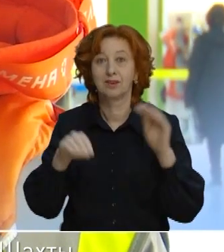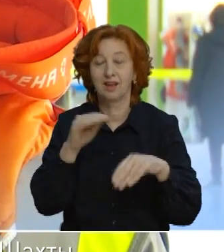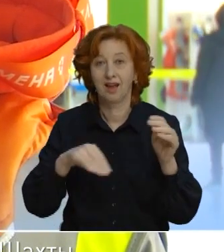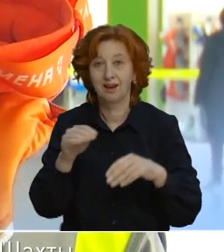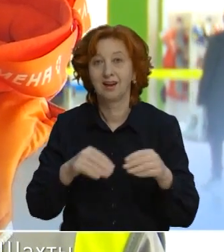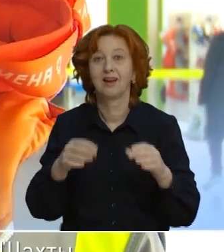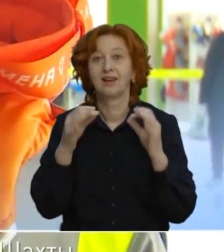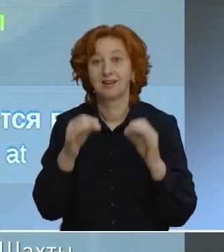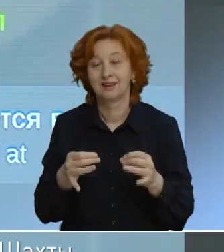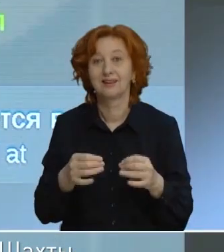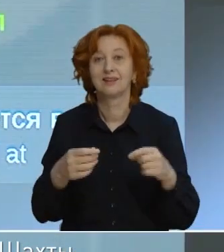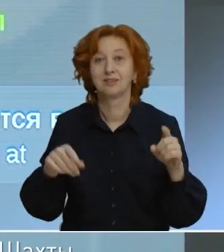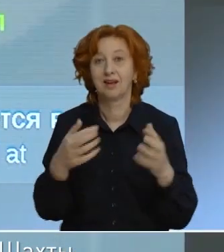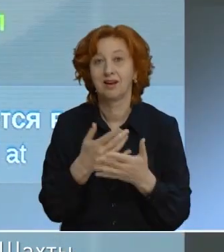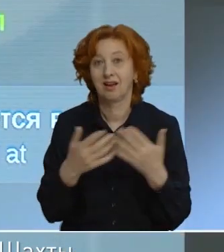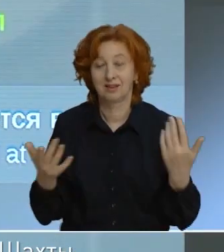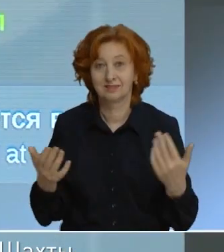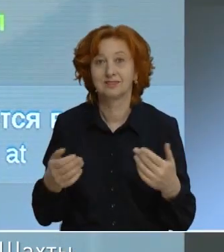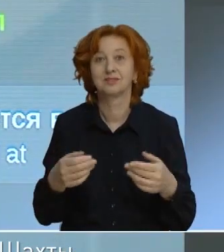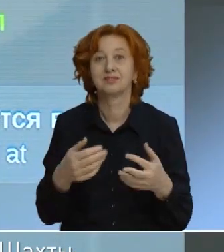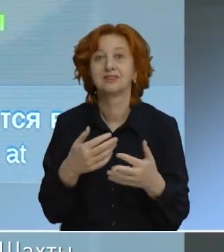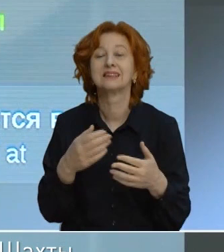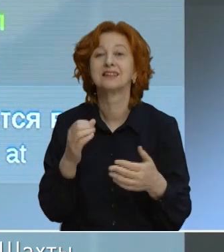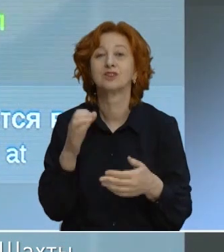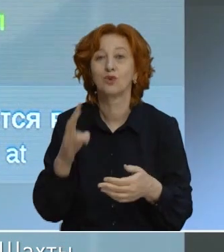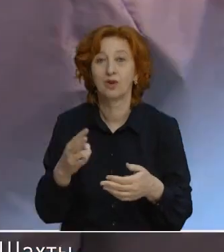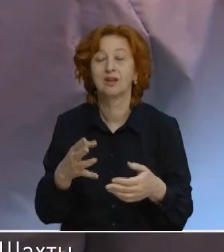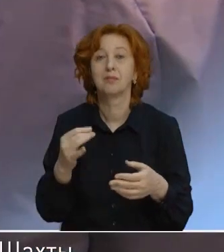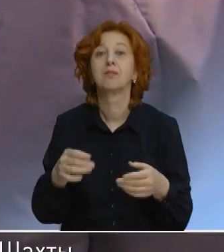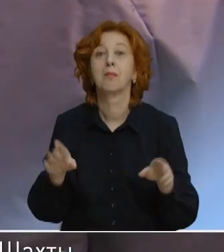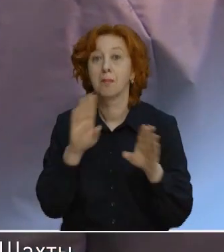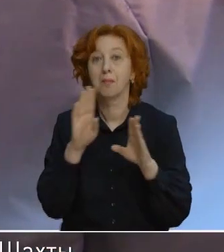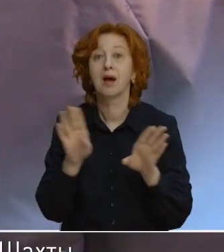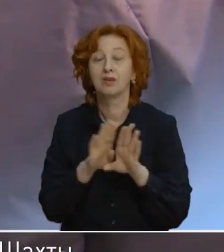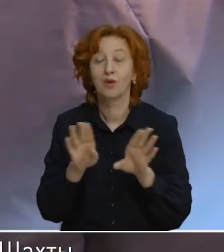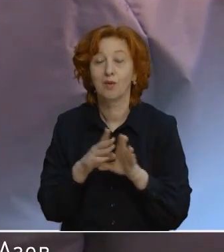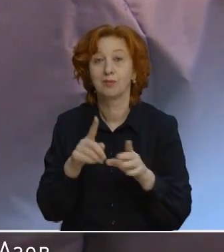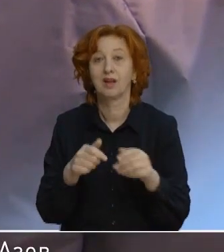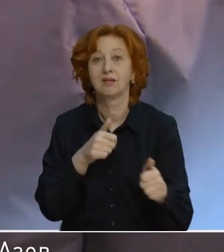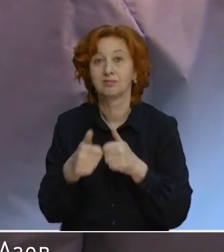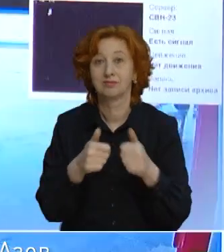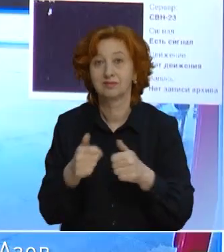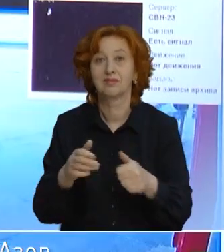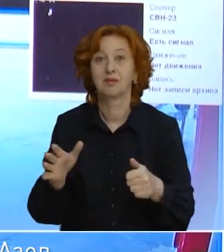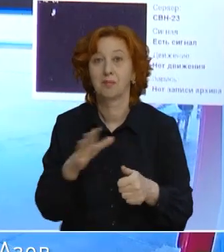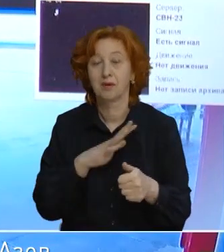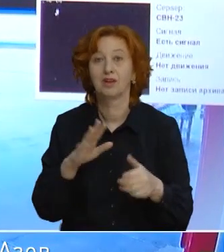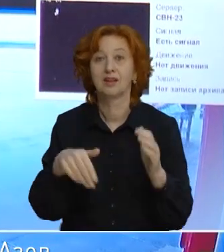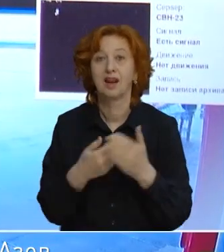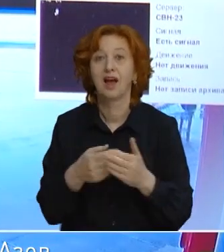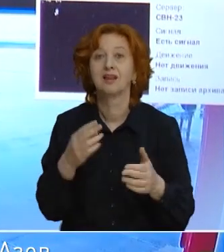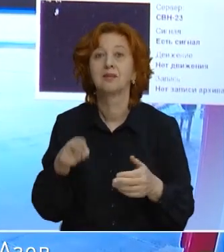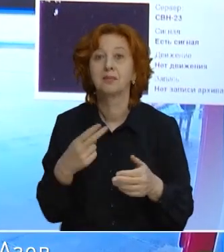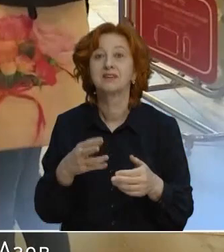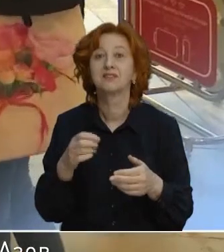летной школе «Авиатор» уже на протяжении практически года. Подобная экскурсия по международному аэропорту Платов для Дмитрия – настоящее